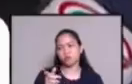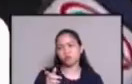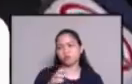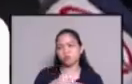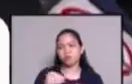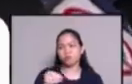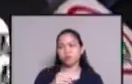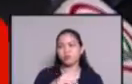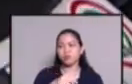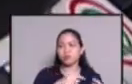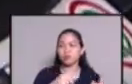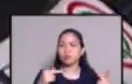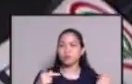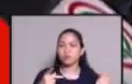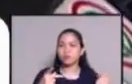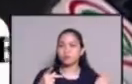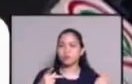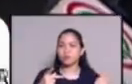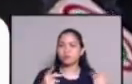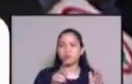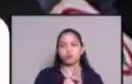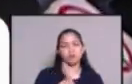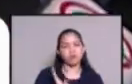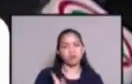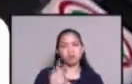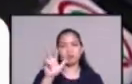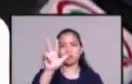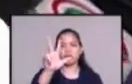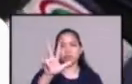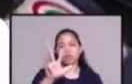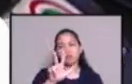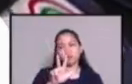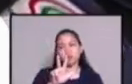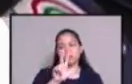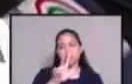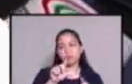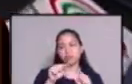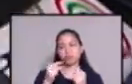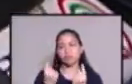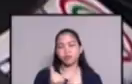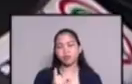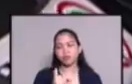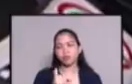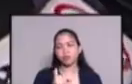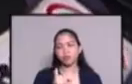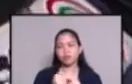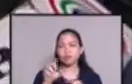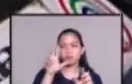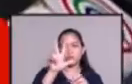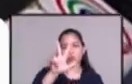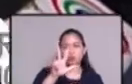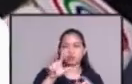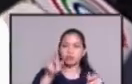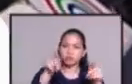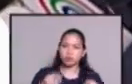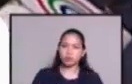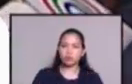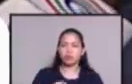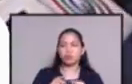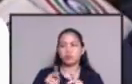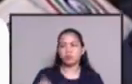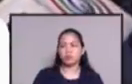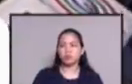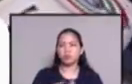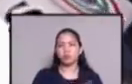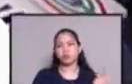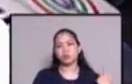sa area na ito ay nasupil yung 3 grupo ay 3 tao na sila